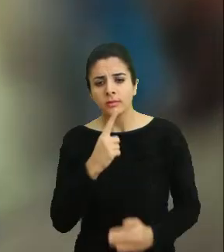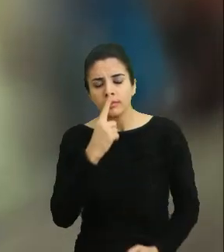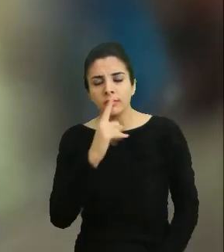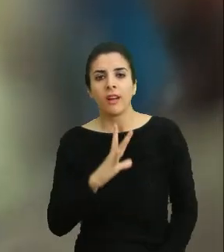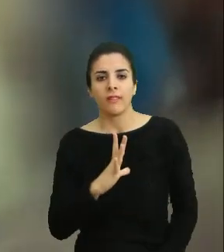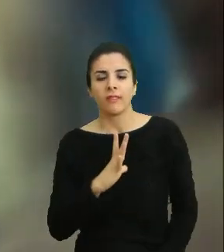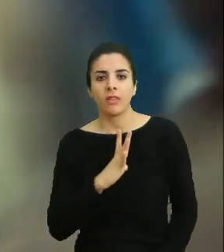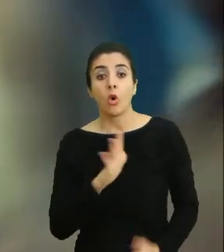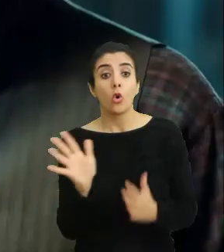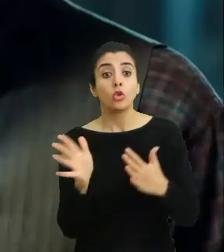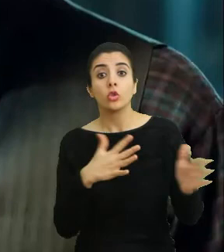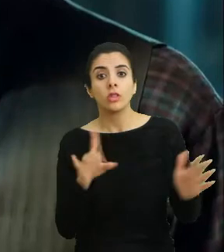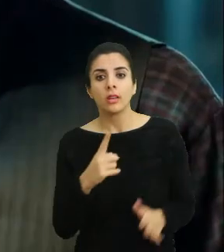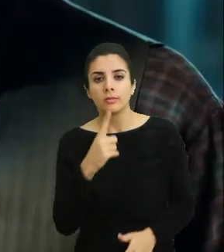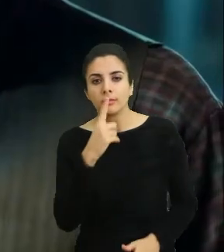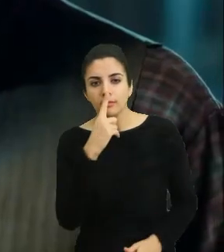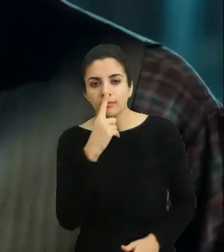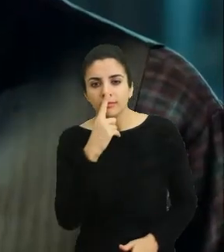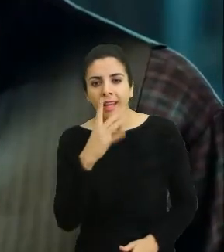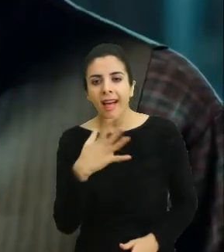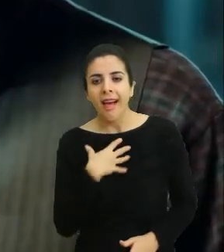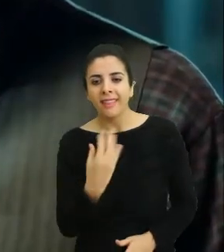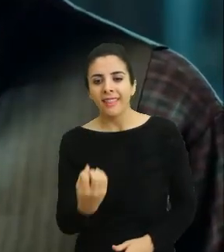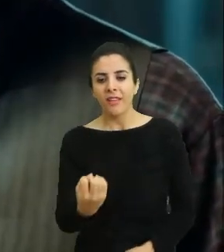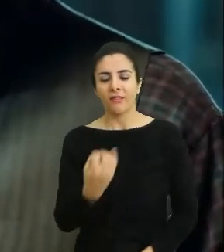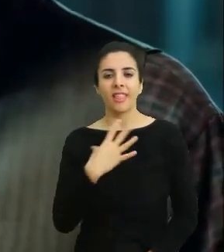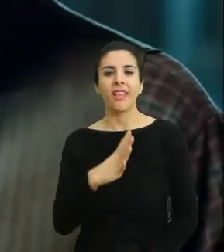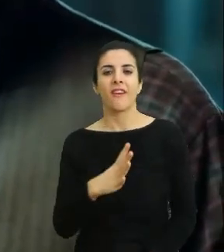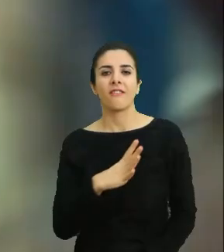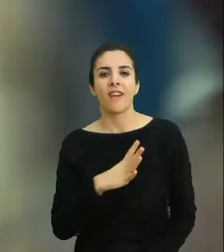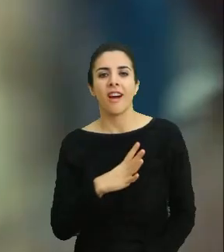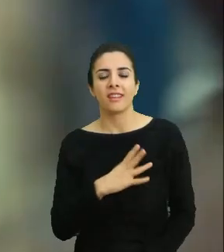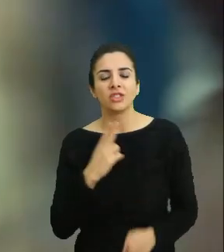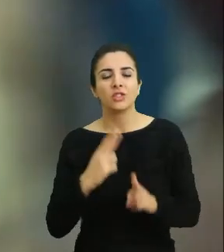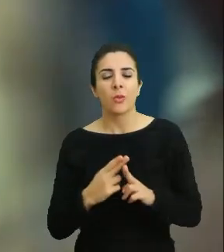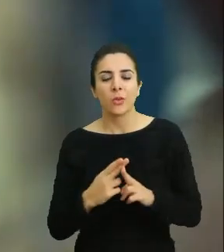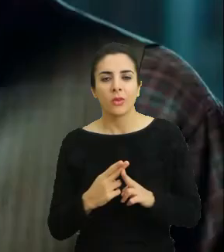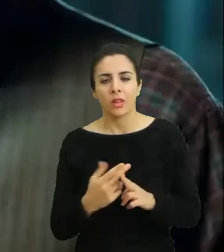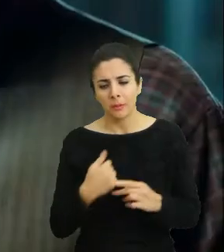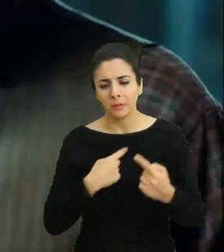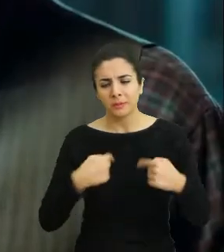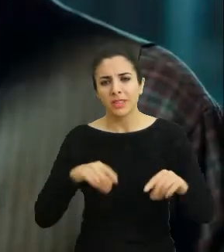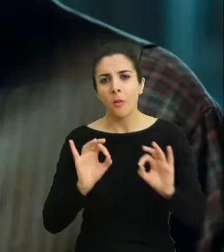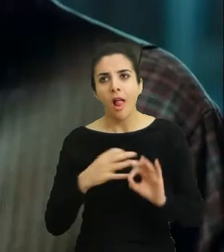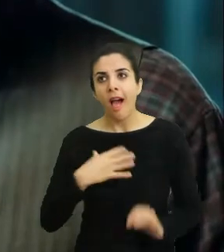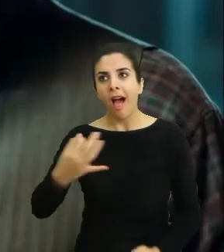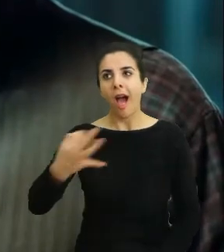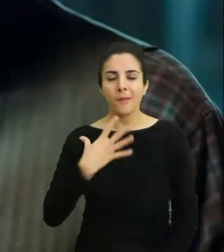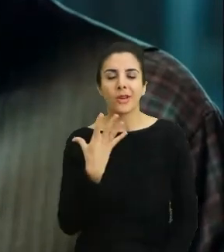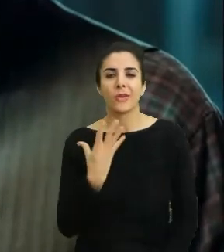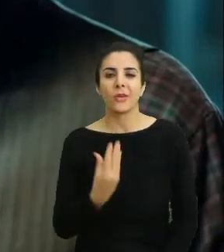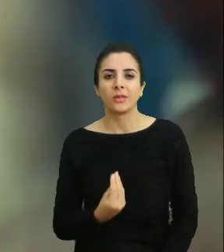gülüm. Rüzgar o kokuyu alır, sevenine ulaştırır kendisi varmadan. Biz de öyle haber aldık